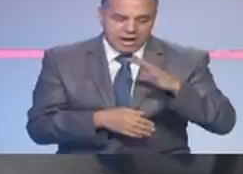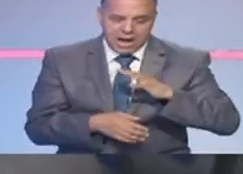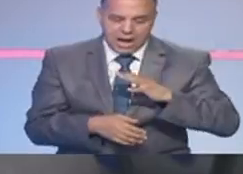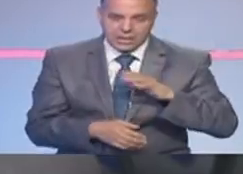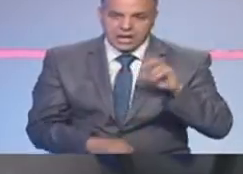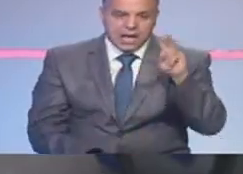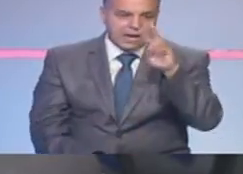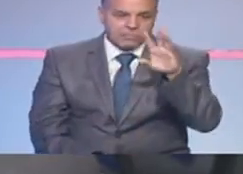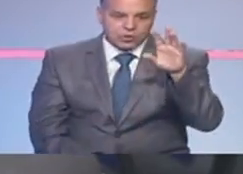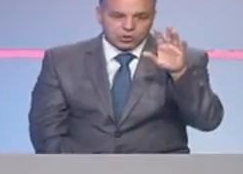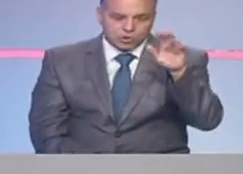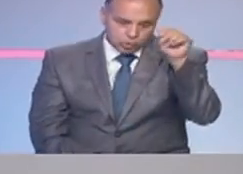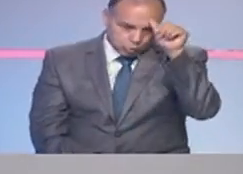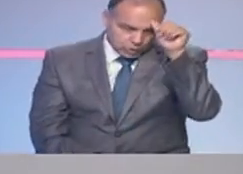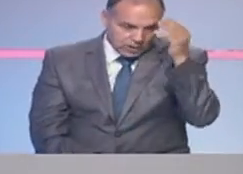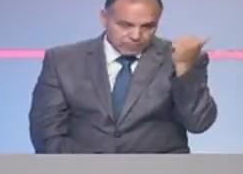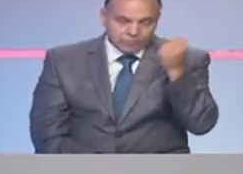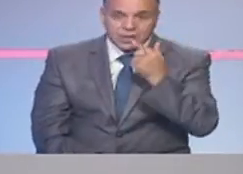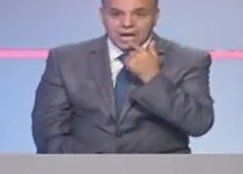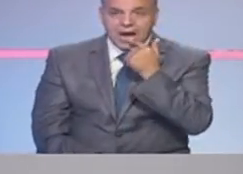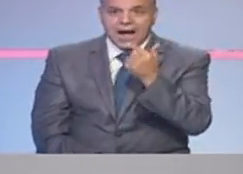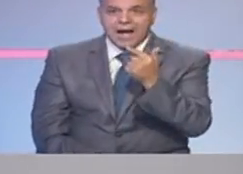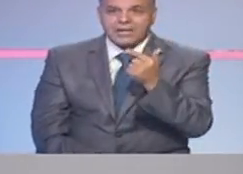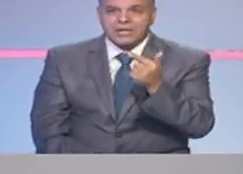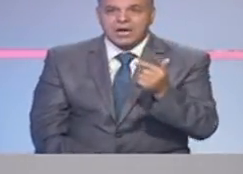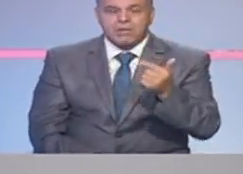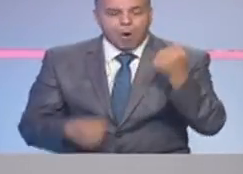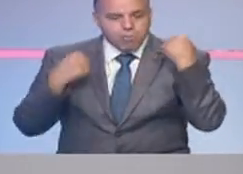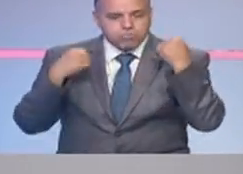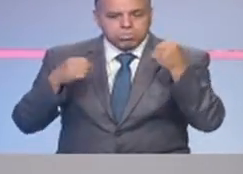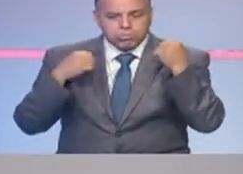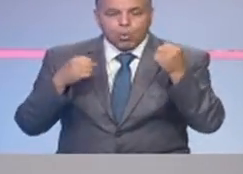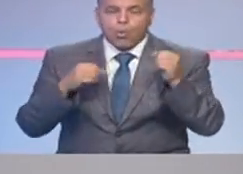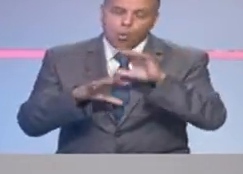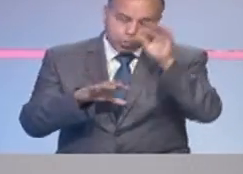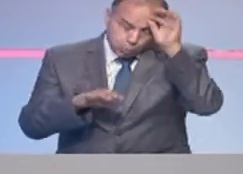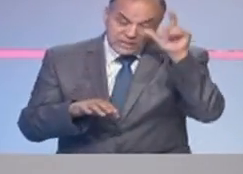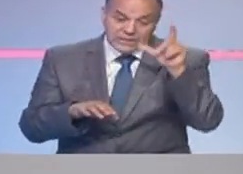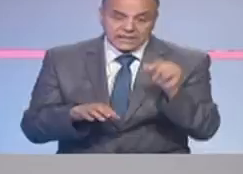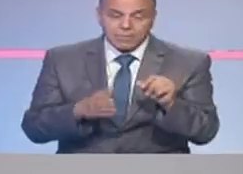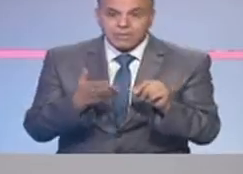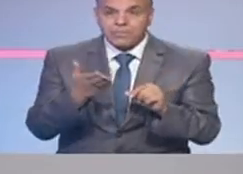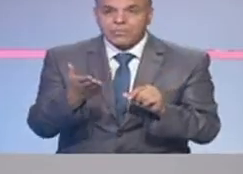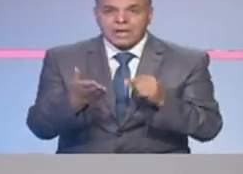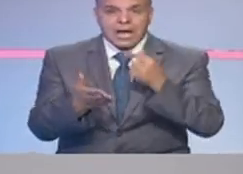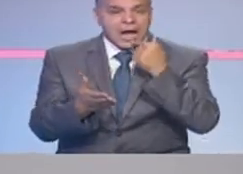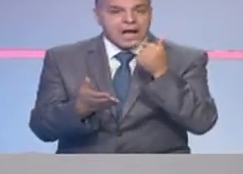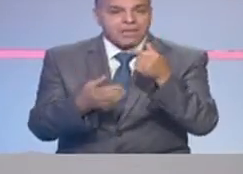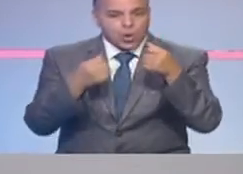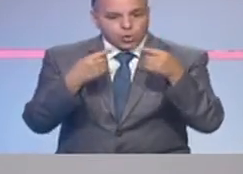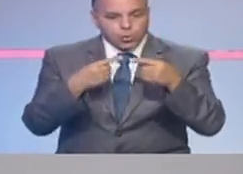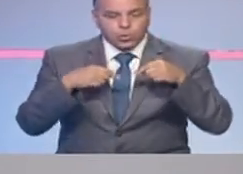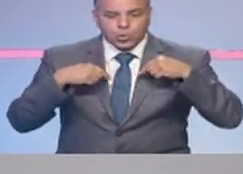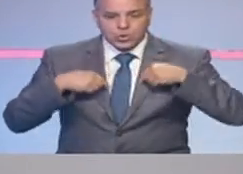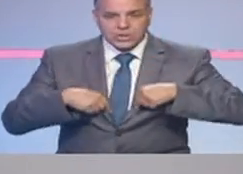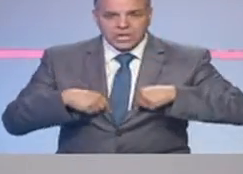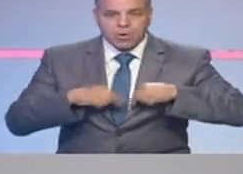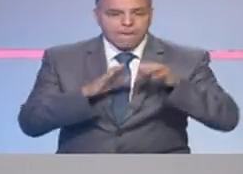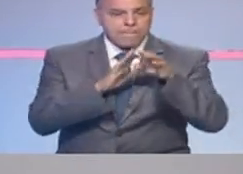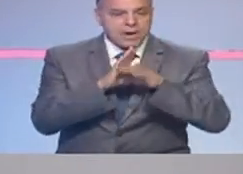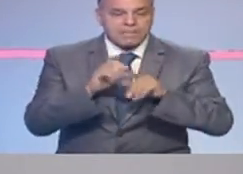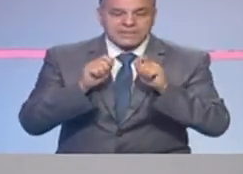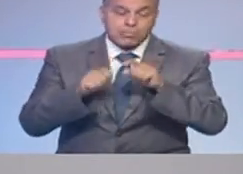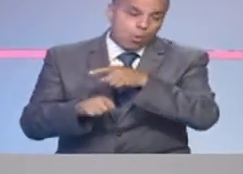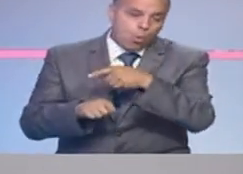الخامس والعشرين من جوليا الماضي عقب احتجاجات في مختلف مناطق البلاد ضد الحكومه والمنظومه